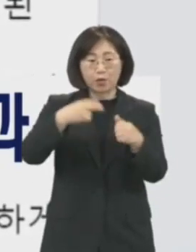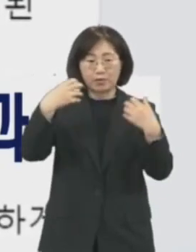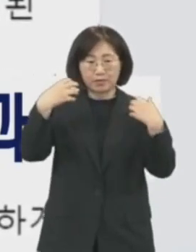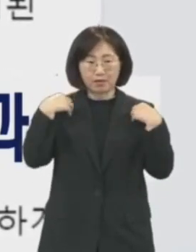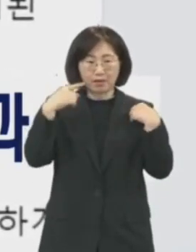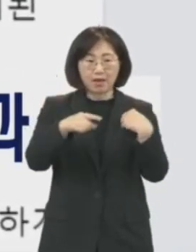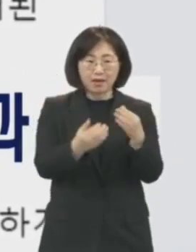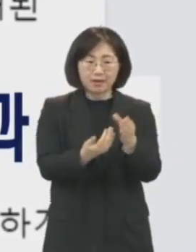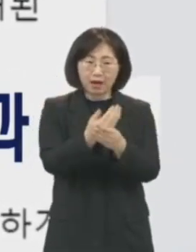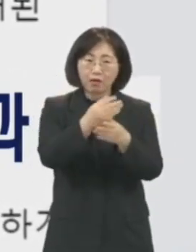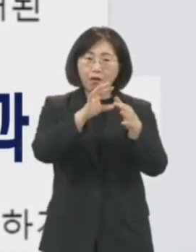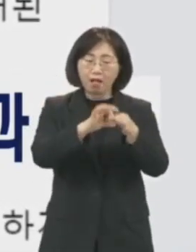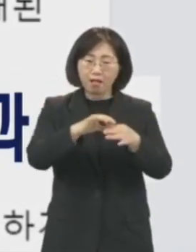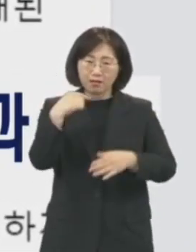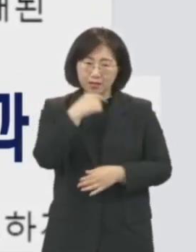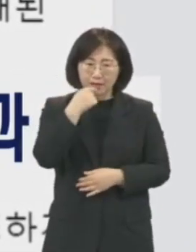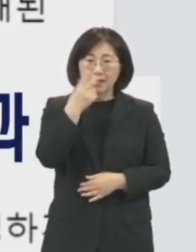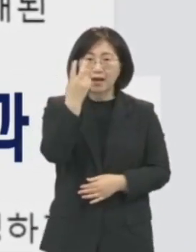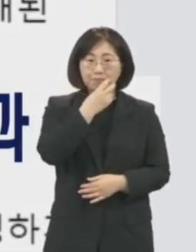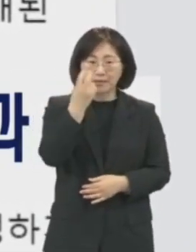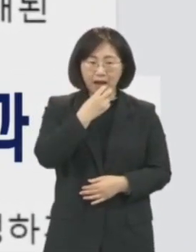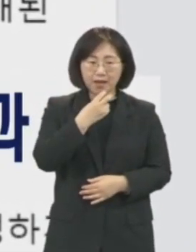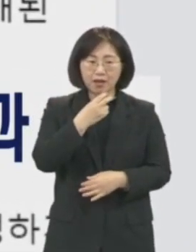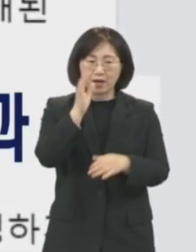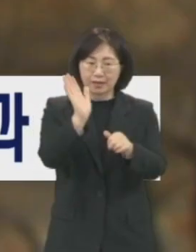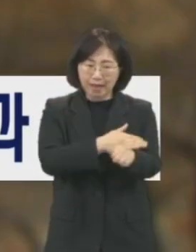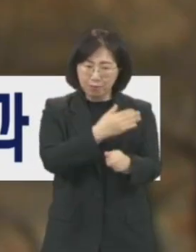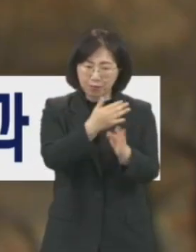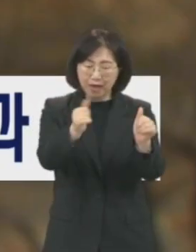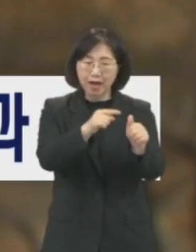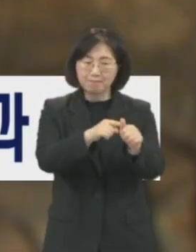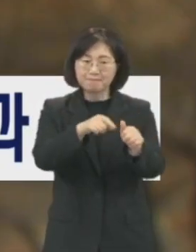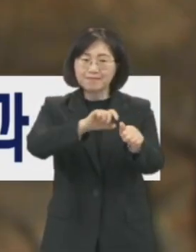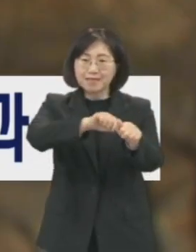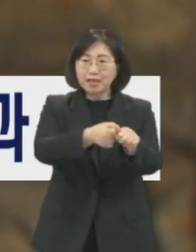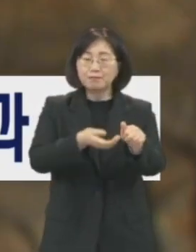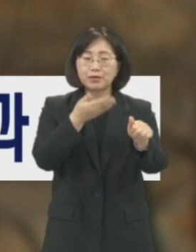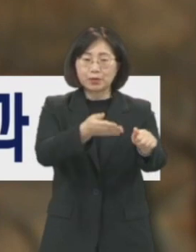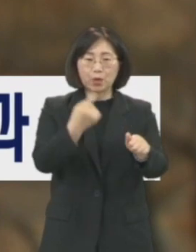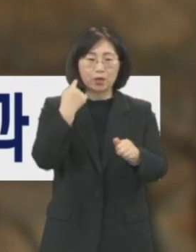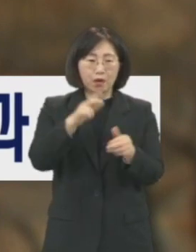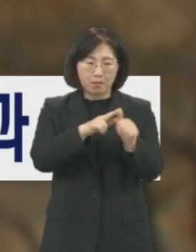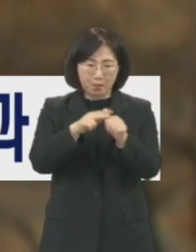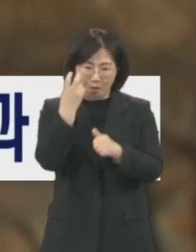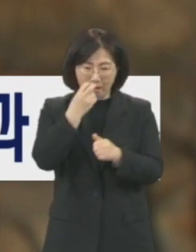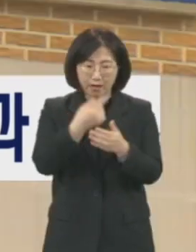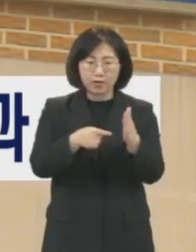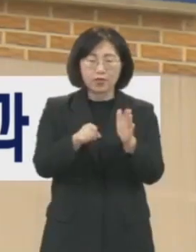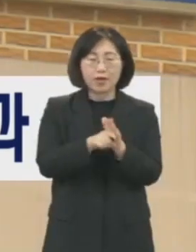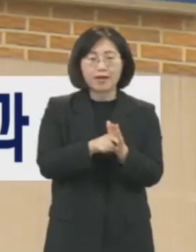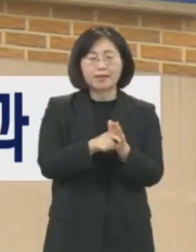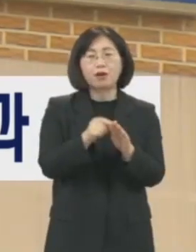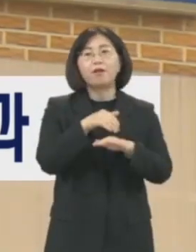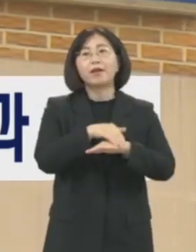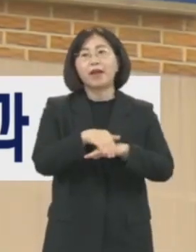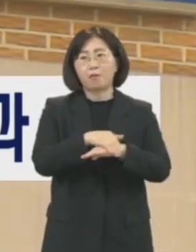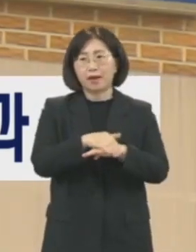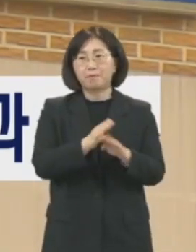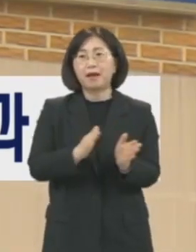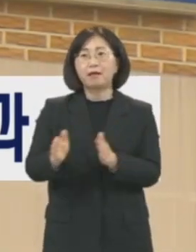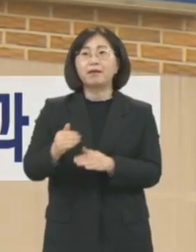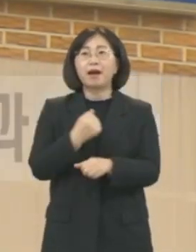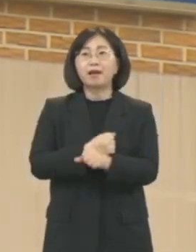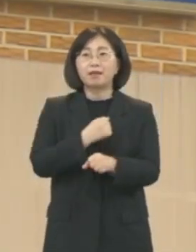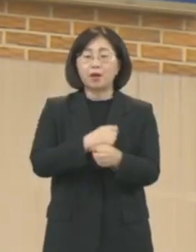이번 사안과 관련한 철정 감사를 통해 엄정하게 책임을 묻고 정보 관리를 위한 대책을 세우겠다고 밝혔습니다